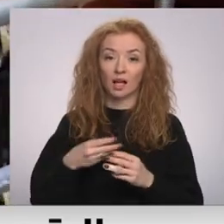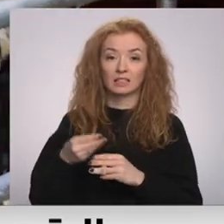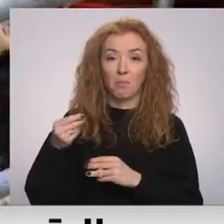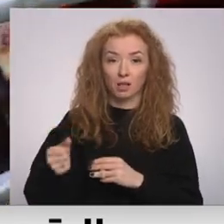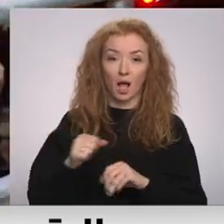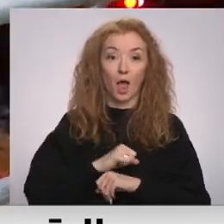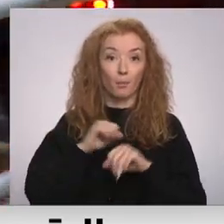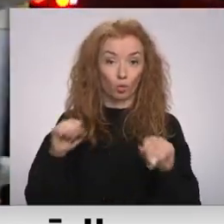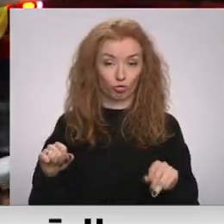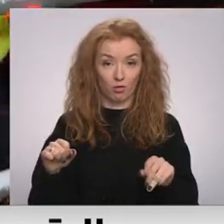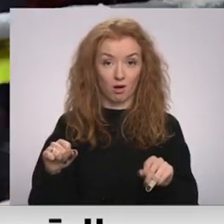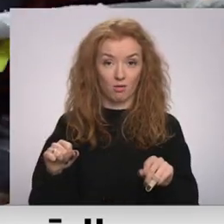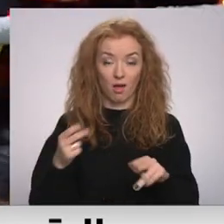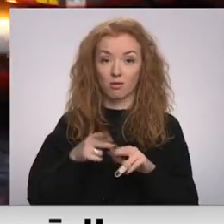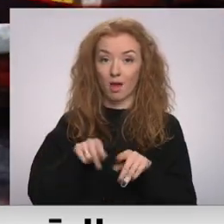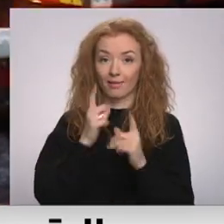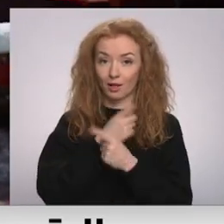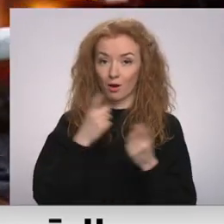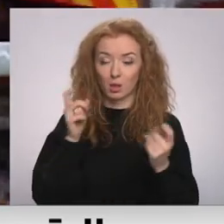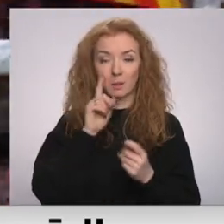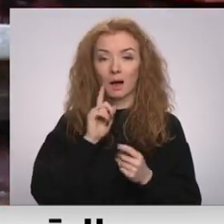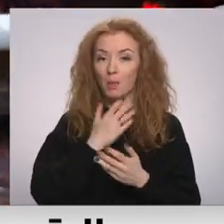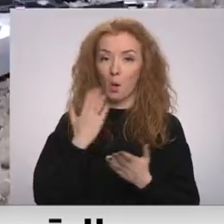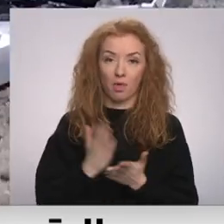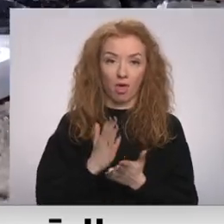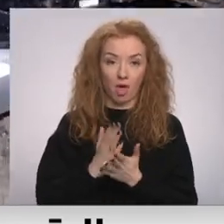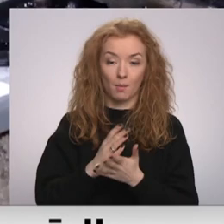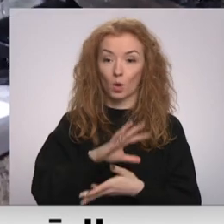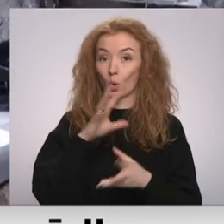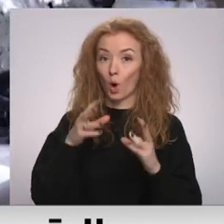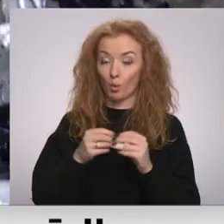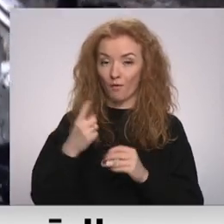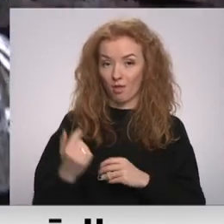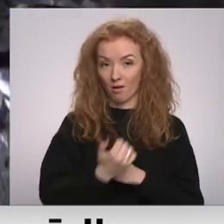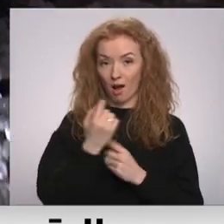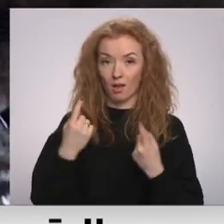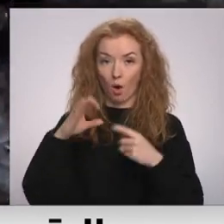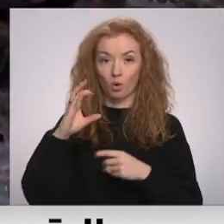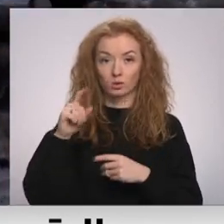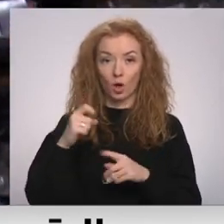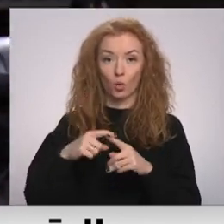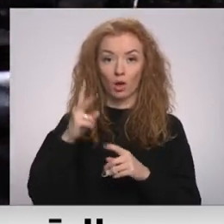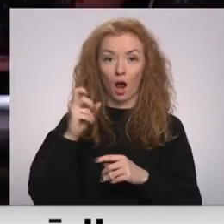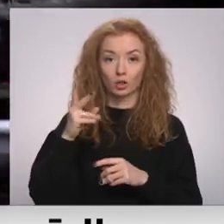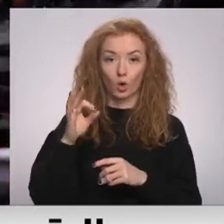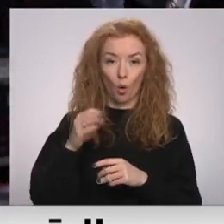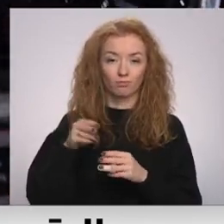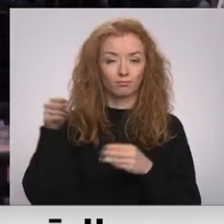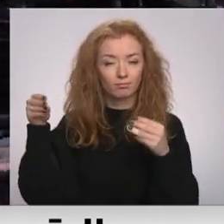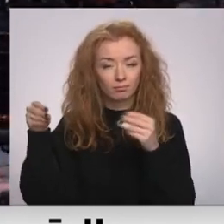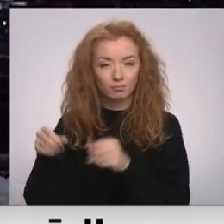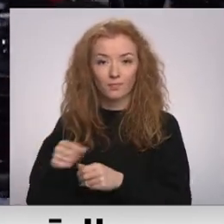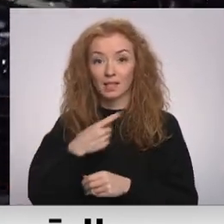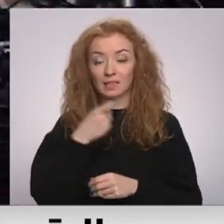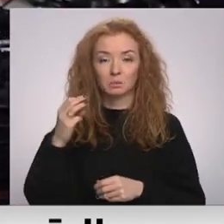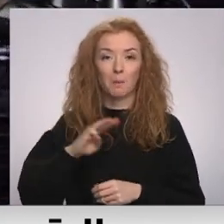izmaksāt apdrošinātājiem, šāda informācija vēl nav pieejama. Kopumā gada laikā Oldstone kasko atlīdzībās tiek izmaksāts ap